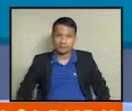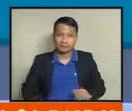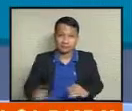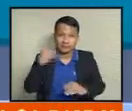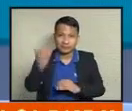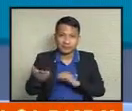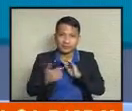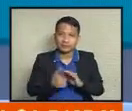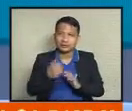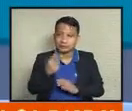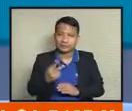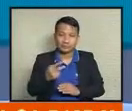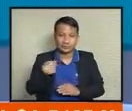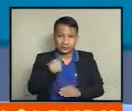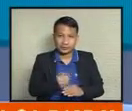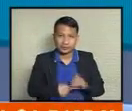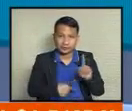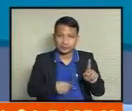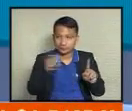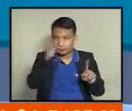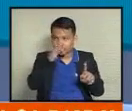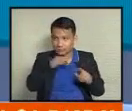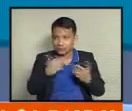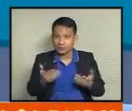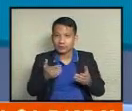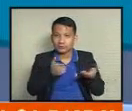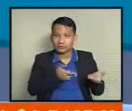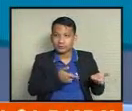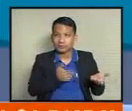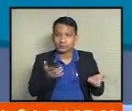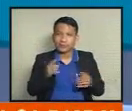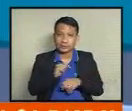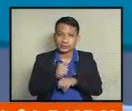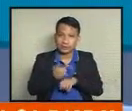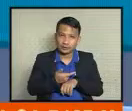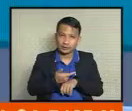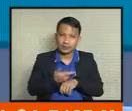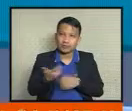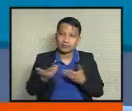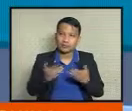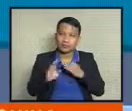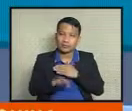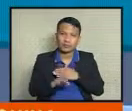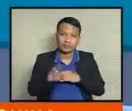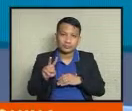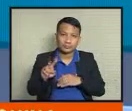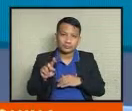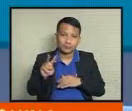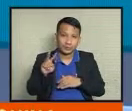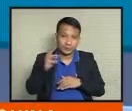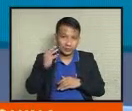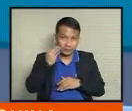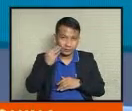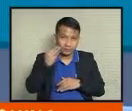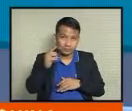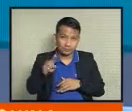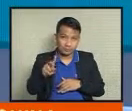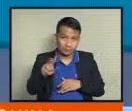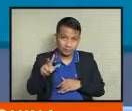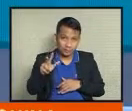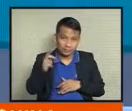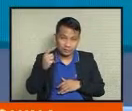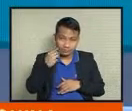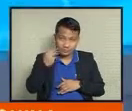Patay ang dalawang Chinese at isang Pinoy matapos pagbabarilin ng riding in tandem sa Taguig. Alamin ang iba pang detalye sa Balita 123 ni Chiang Marks.